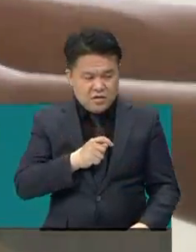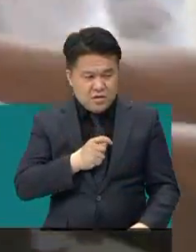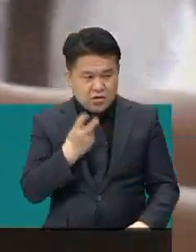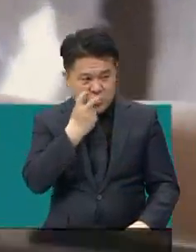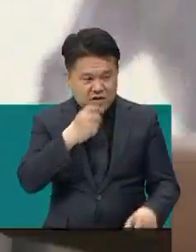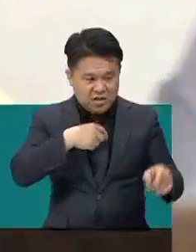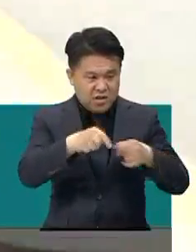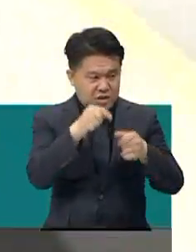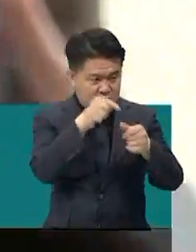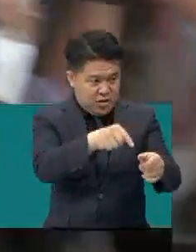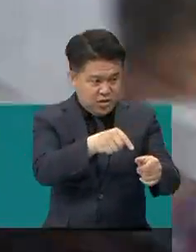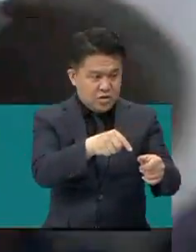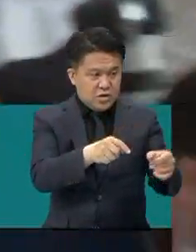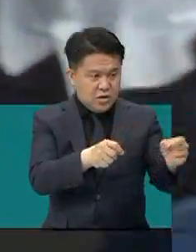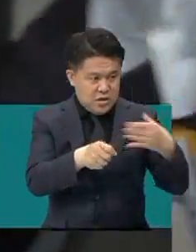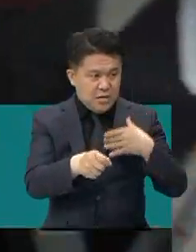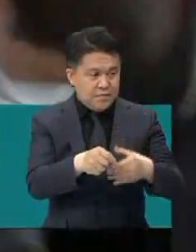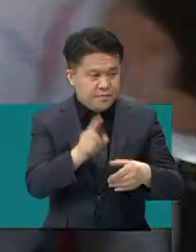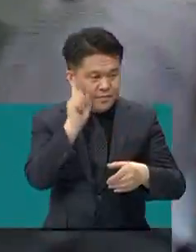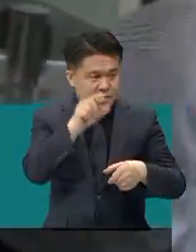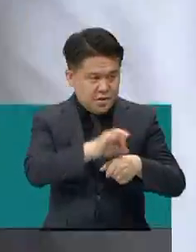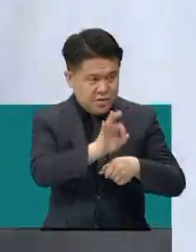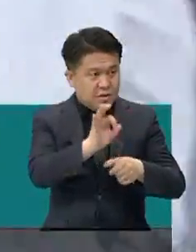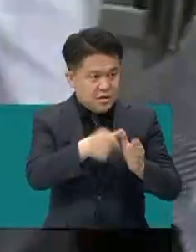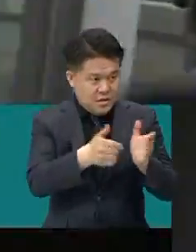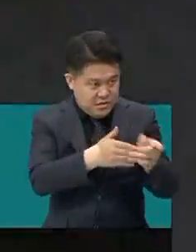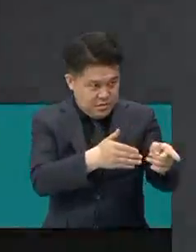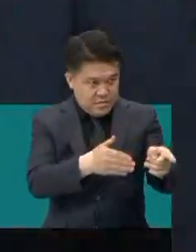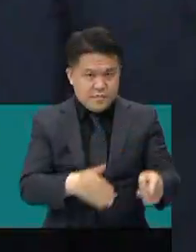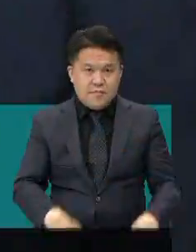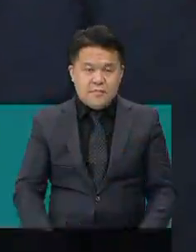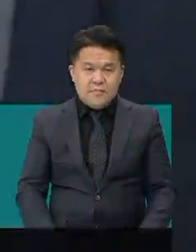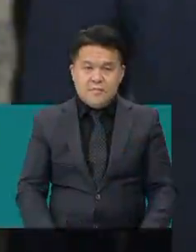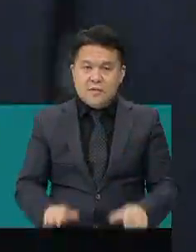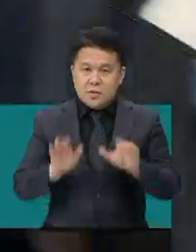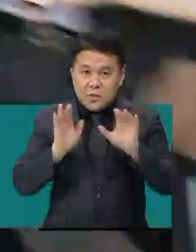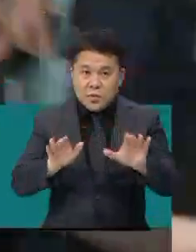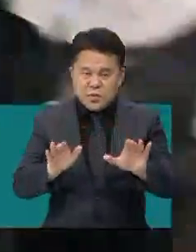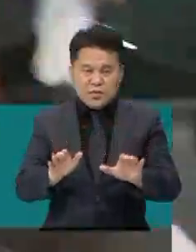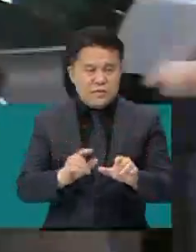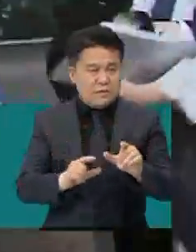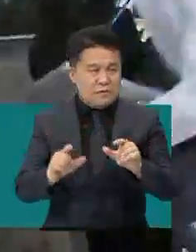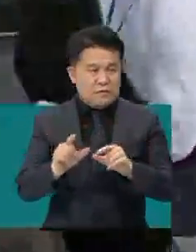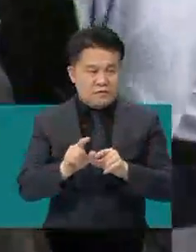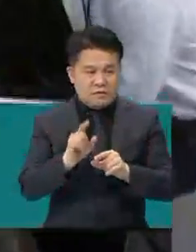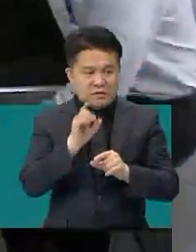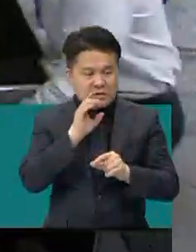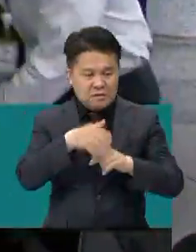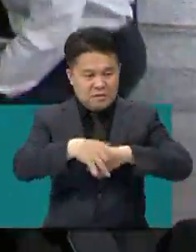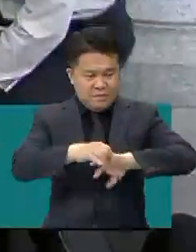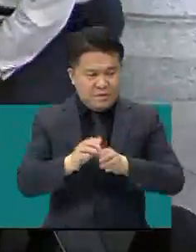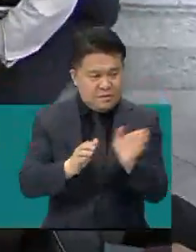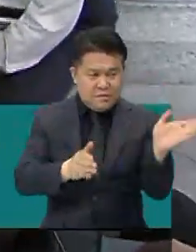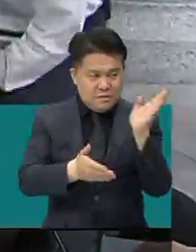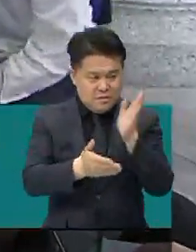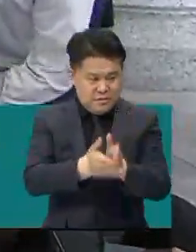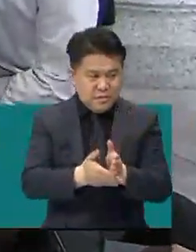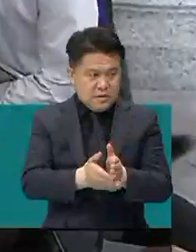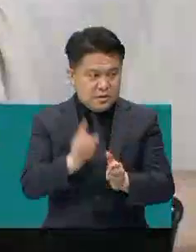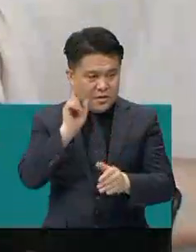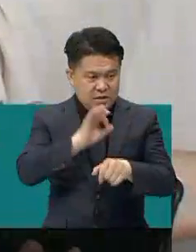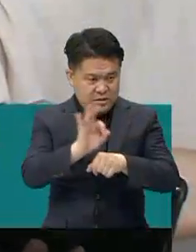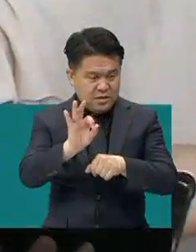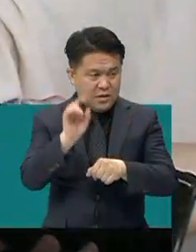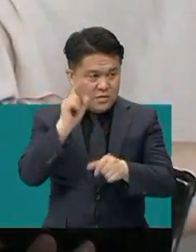요구했습니다. 추 장관은 오늘 오전 대변인실을 통해 입장문을 내고 더 이상 옳지 않은 길로 돌아가선 안 된다며 내일 오전 10시까지 하루